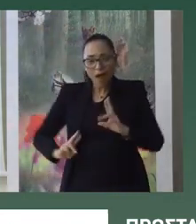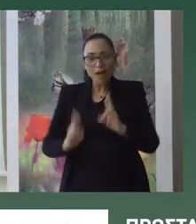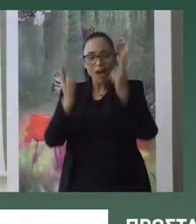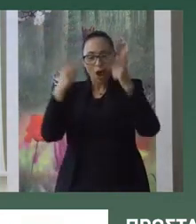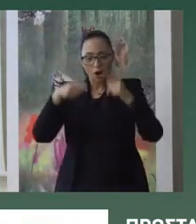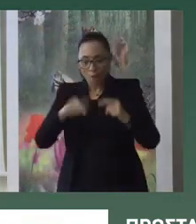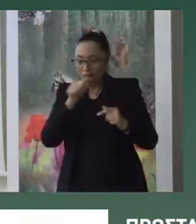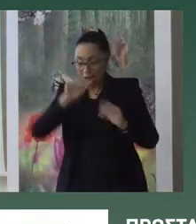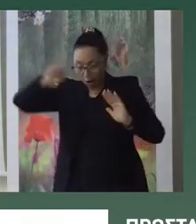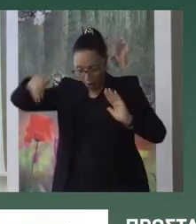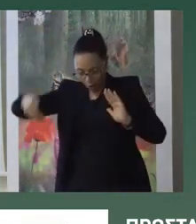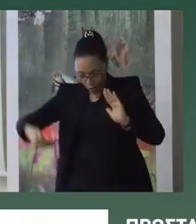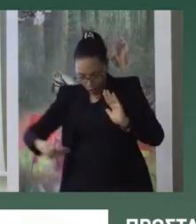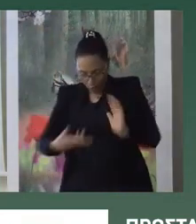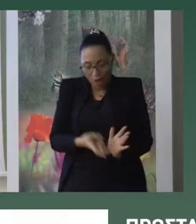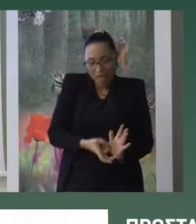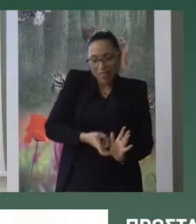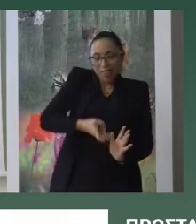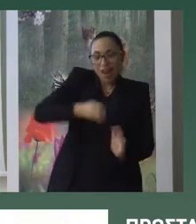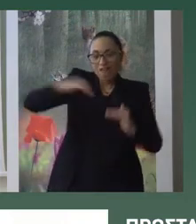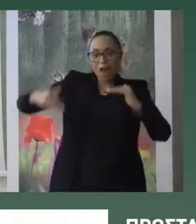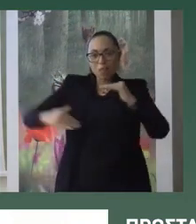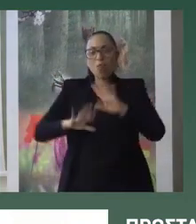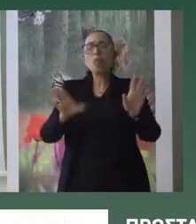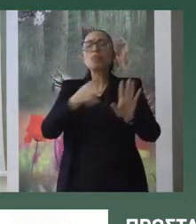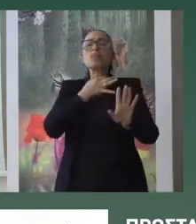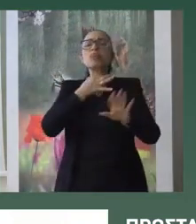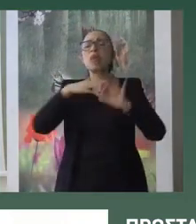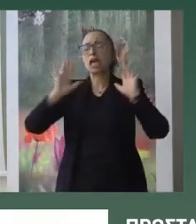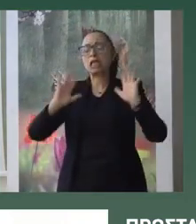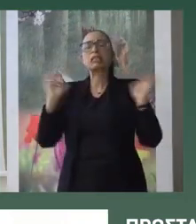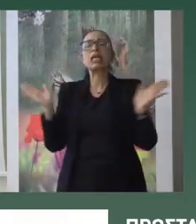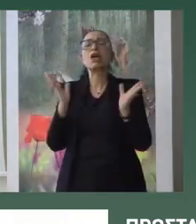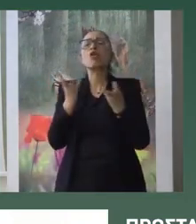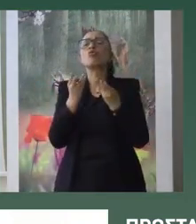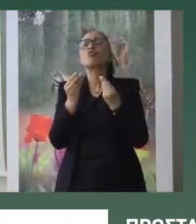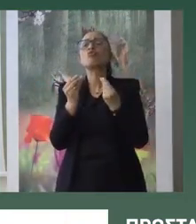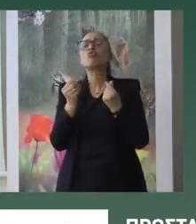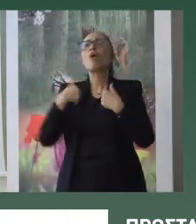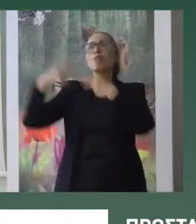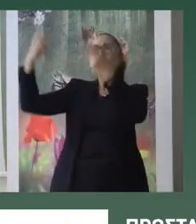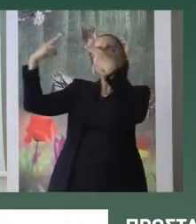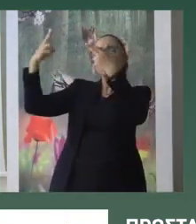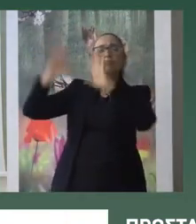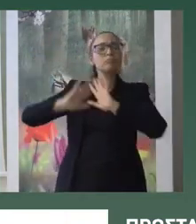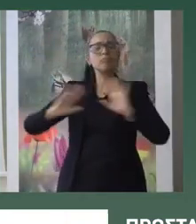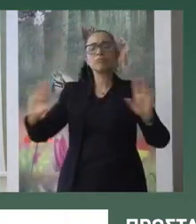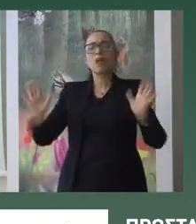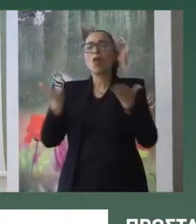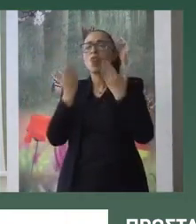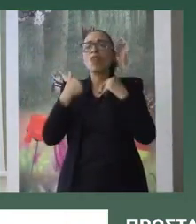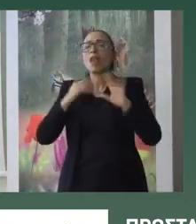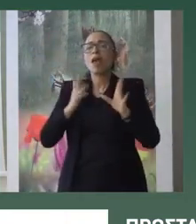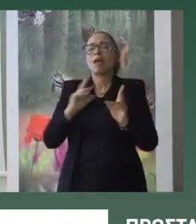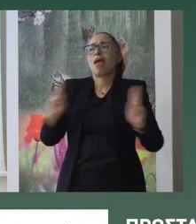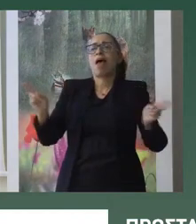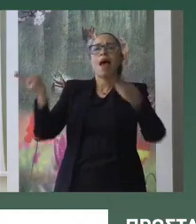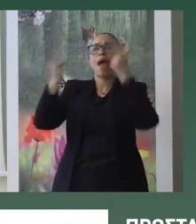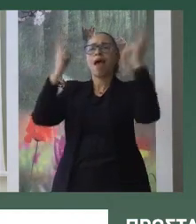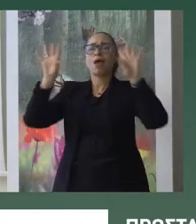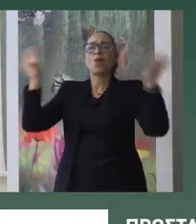αντλία, η αντλία τραβάει το νερό από το υπέδαφος, δεν χρειάζεται να χρησιμοποιήσει το κλασικό κλιματισμό, δεν παράγονται αέρια του